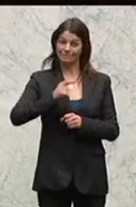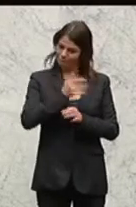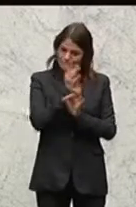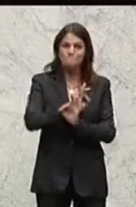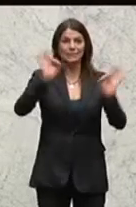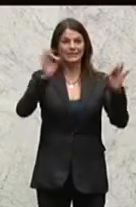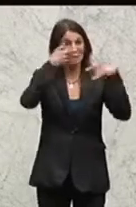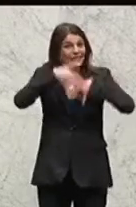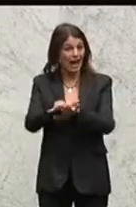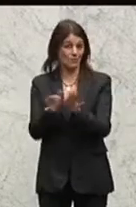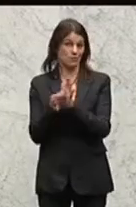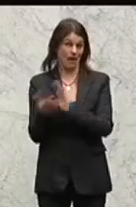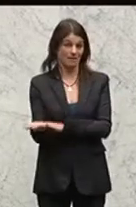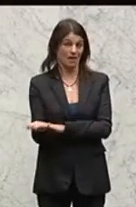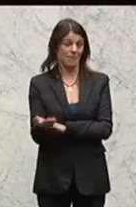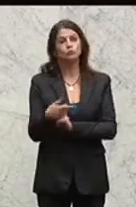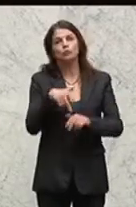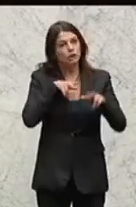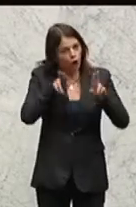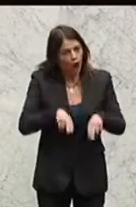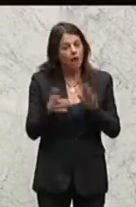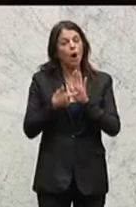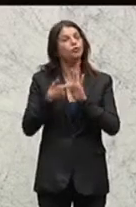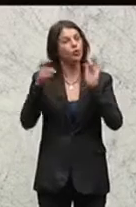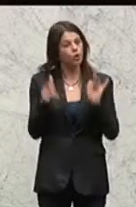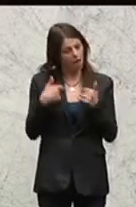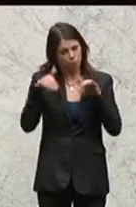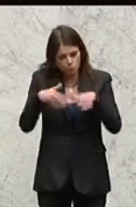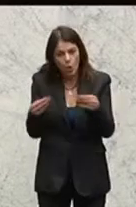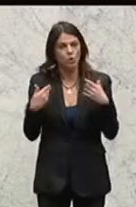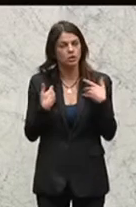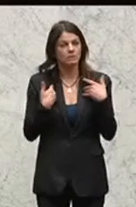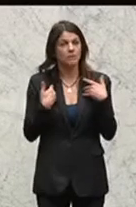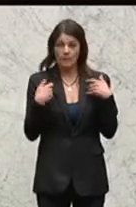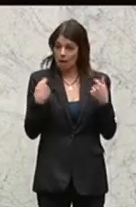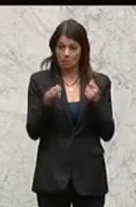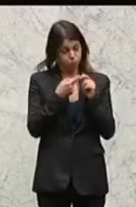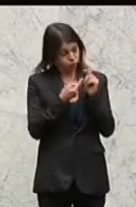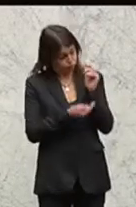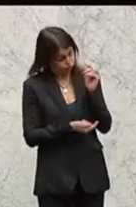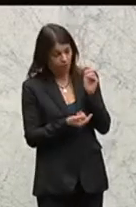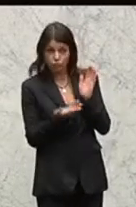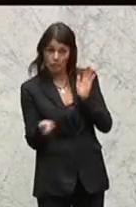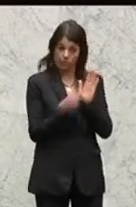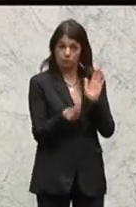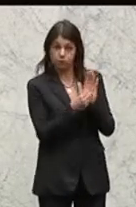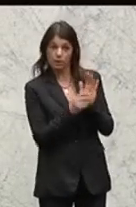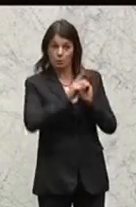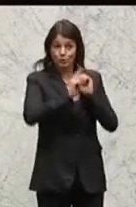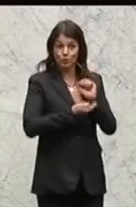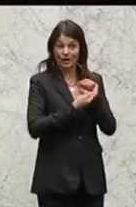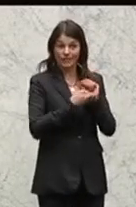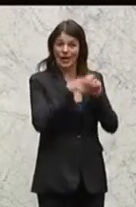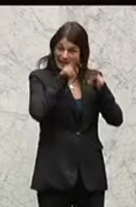Integrationsmaßnahme sind. Und Sie haben recht, das ist eine Herausforderung, das muss man angehen. Und da gibt es aber halt auch Ansätze hier im Budget, die in die richtige Richtung gehen, wenn